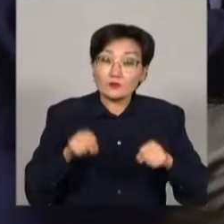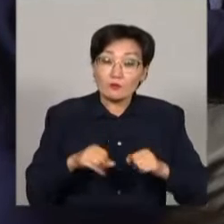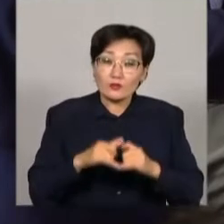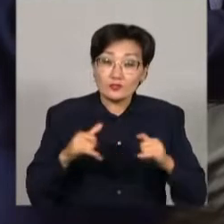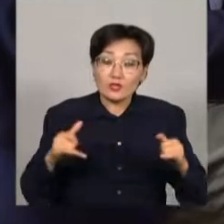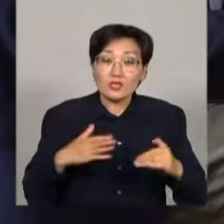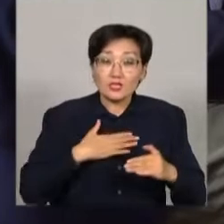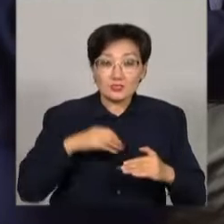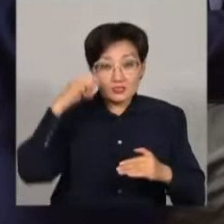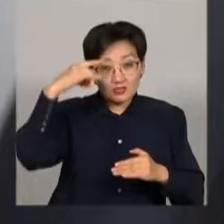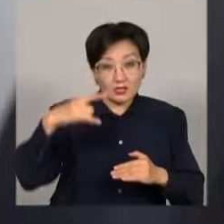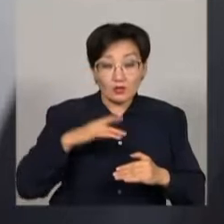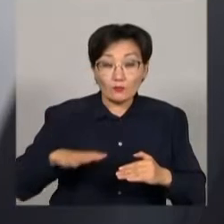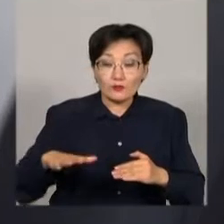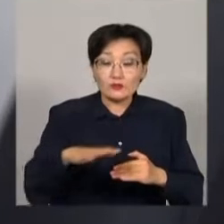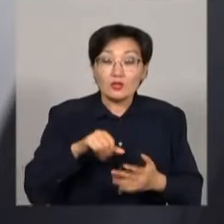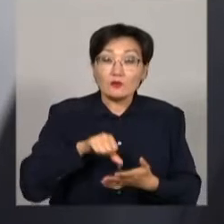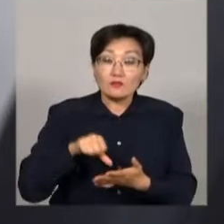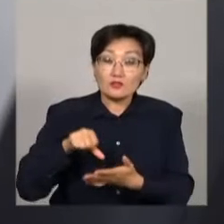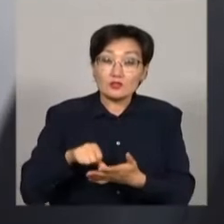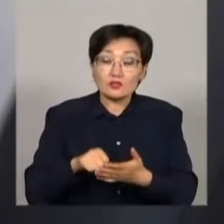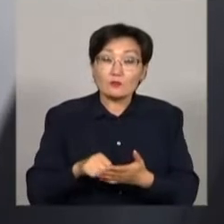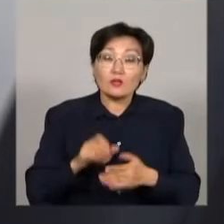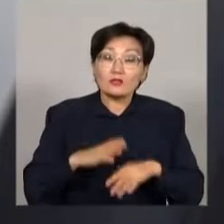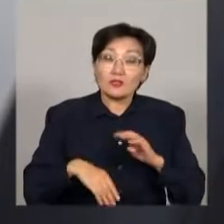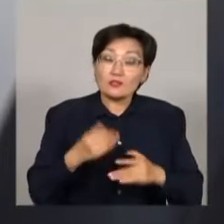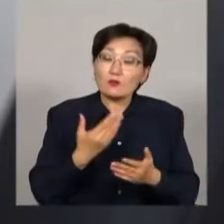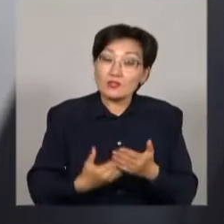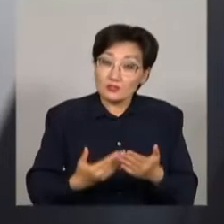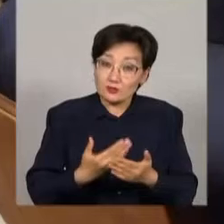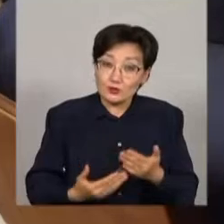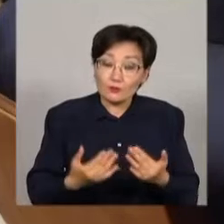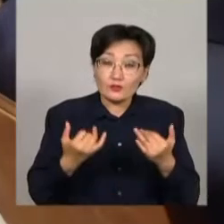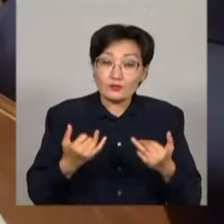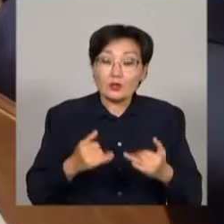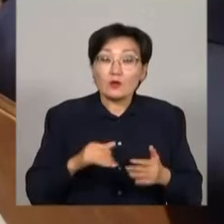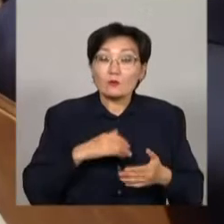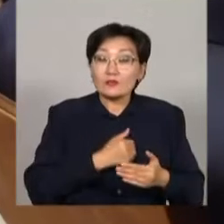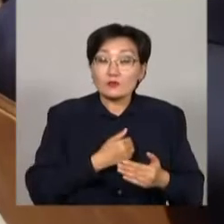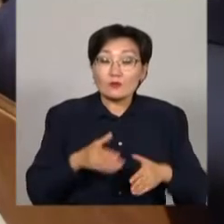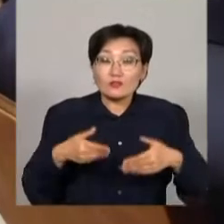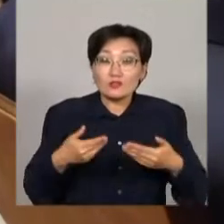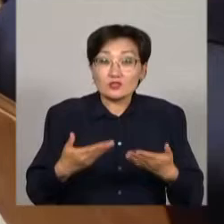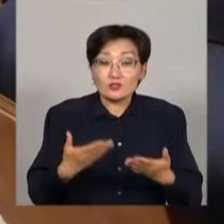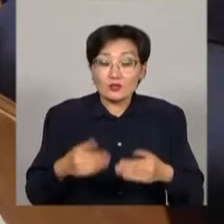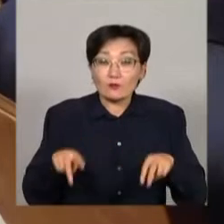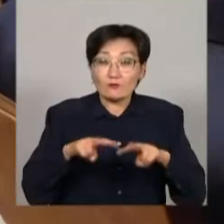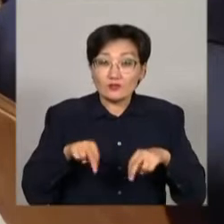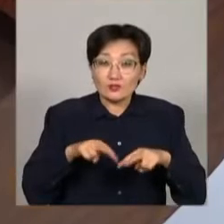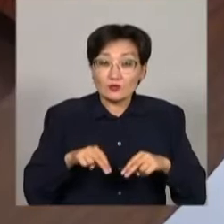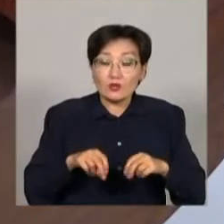развития нашей страны. Ряд спикеров выступили с практическими рекомендациями. Теперь они намерены представить их на